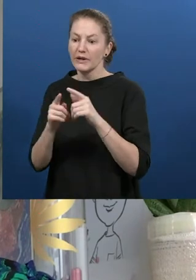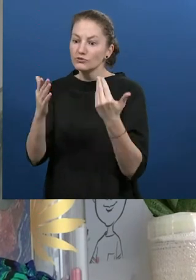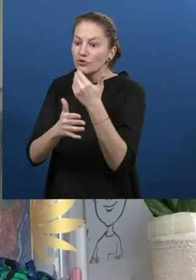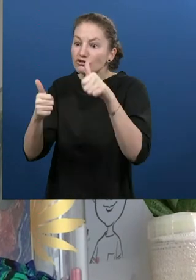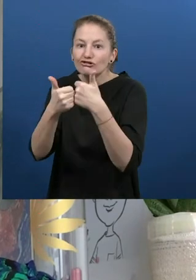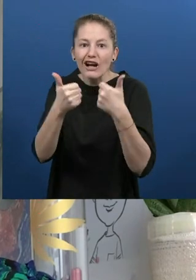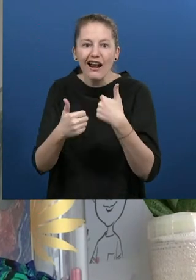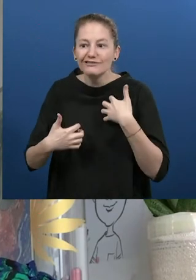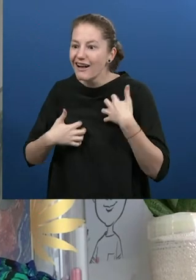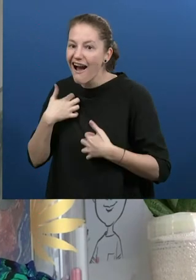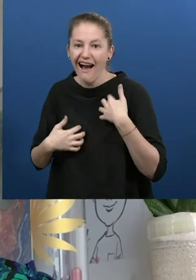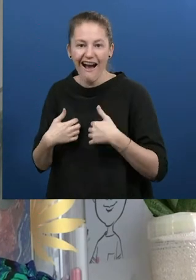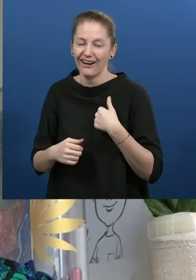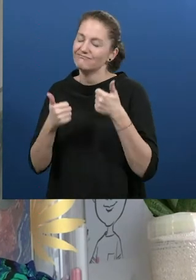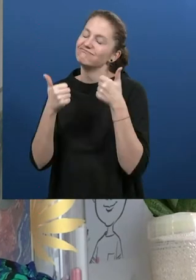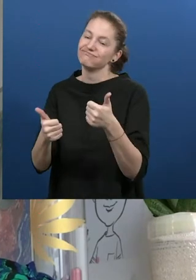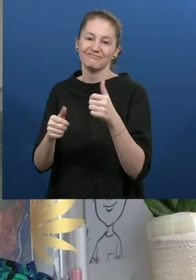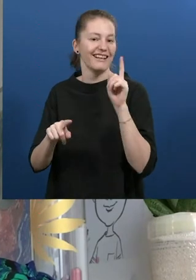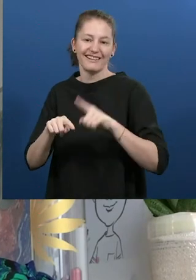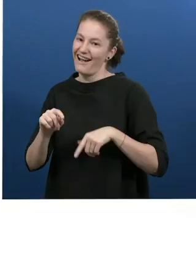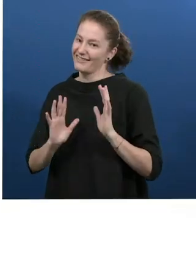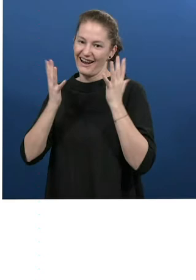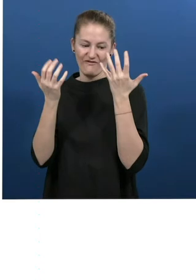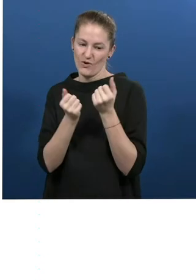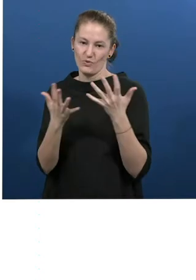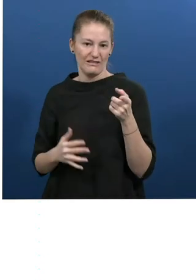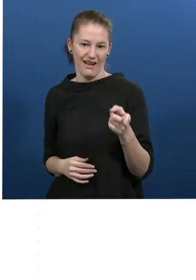capable sans l'aide de Tadeo. Merci à vous.